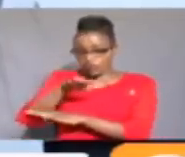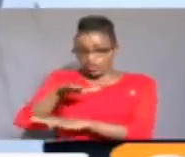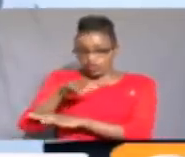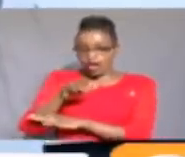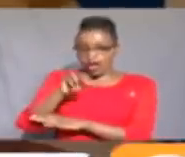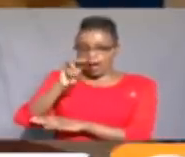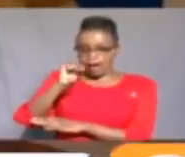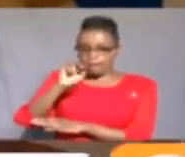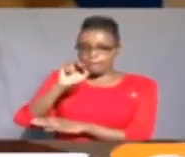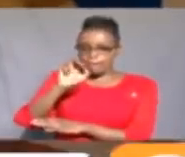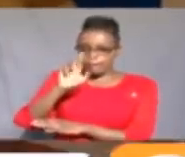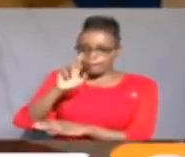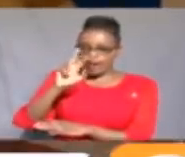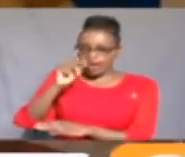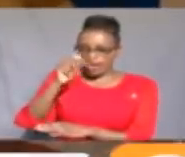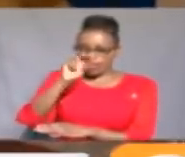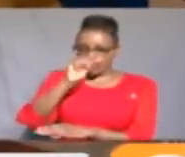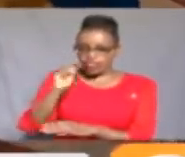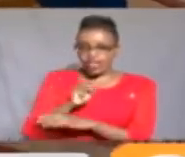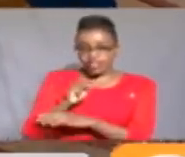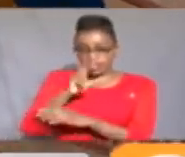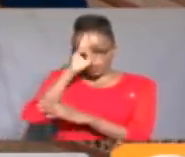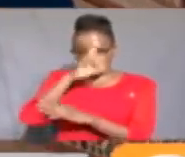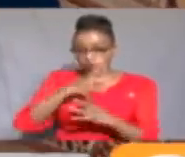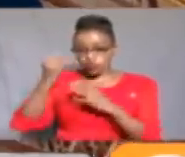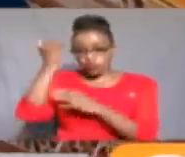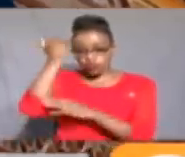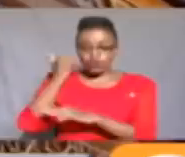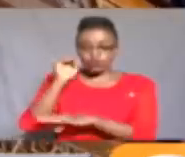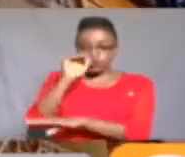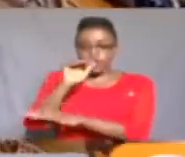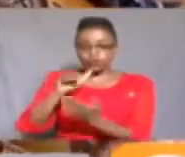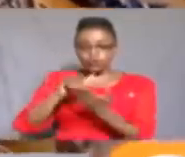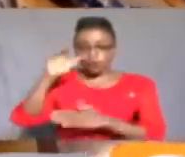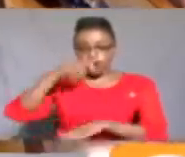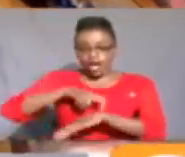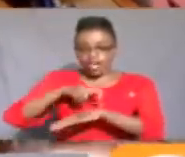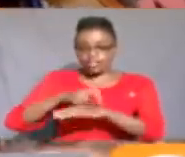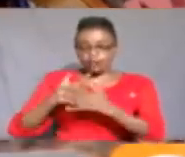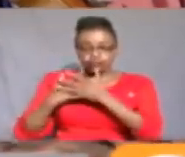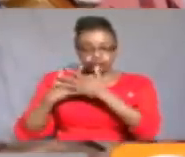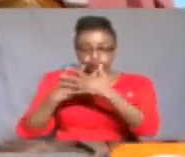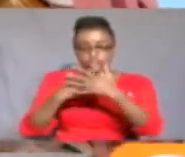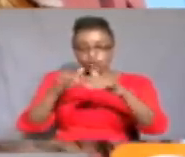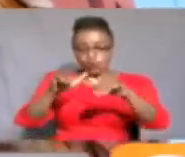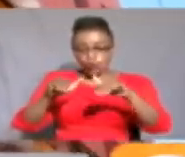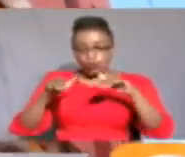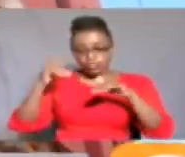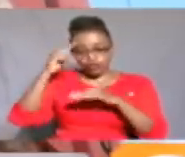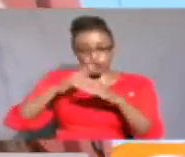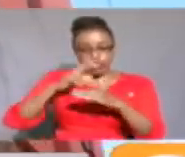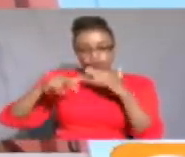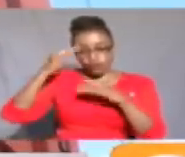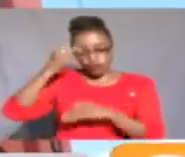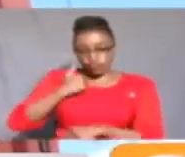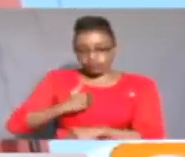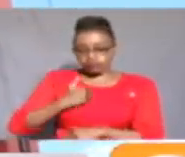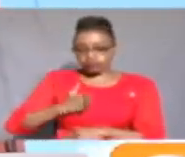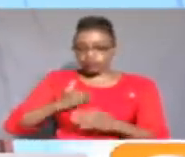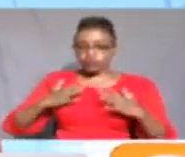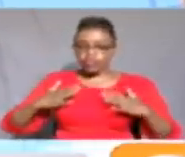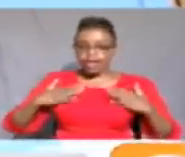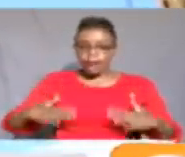Mathias Mangira, maafisa wa usalama wataelekea mahakamani kuomba muda zaidi kumzuia huku wakisubiri matokeo ya upasuaji wa